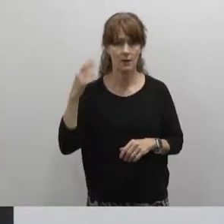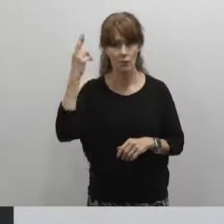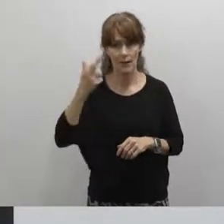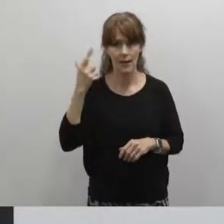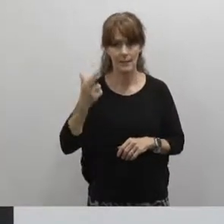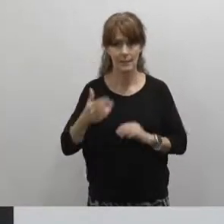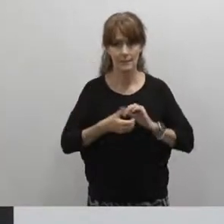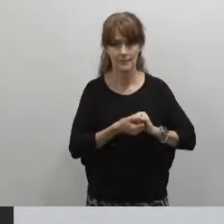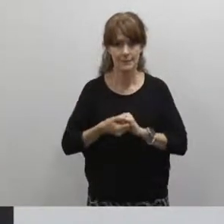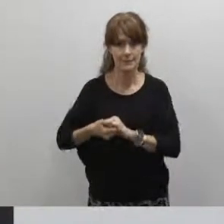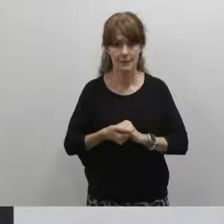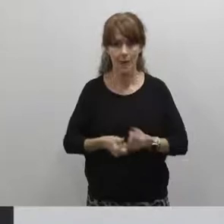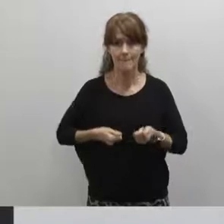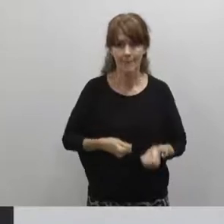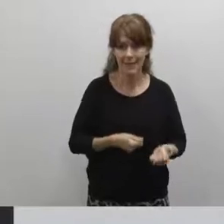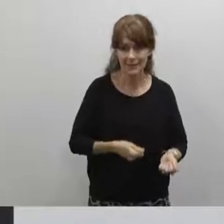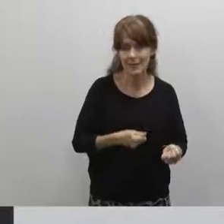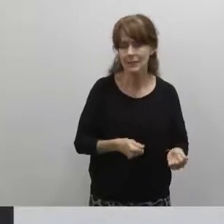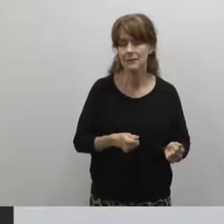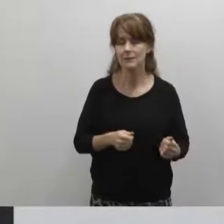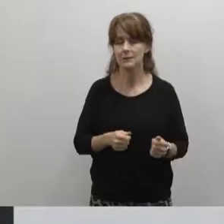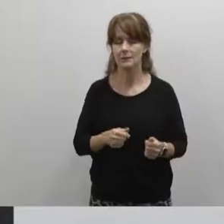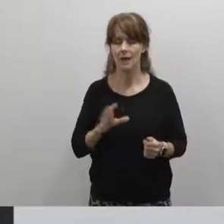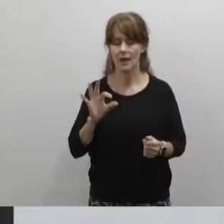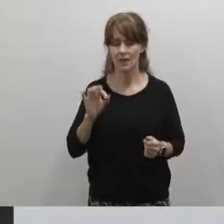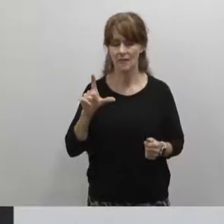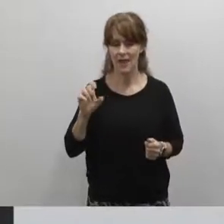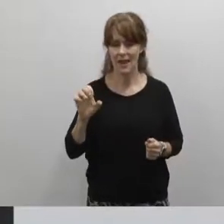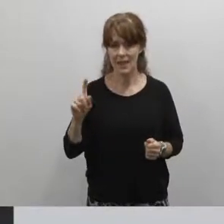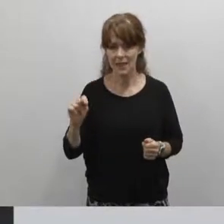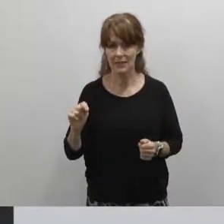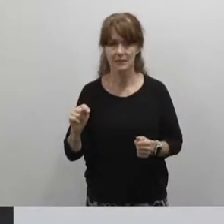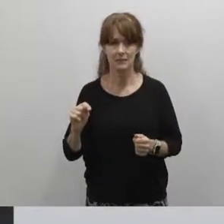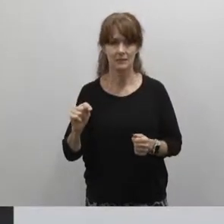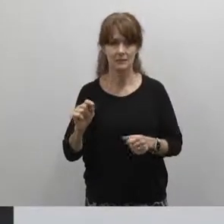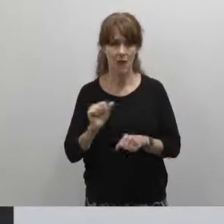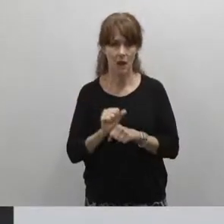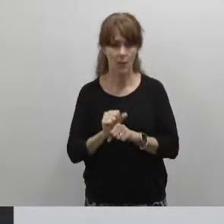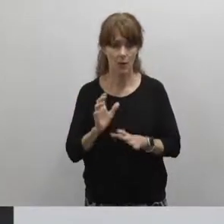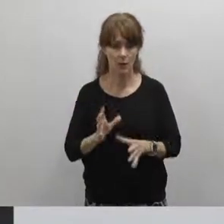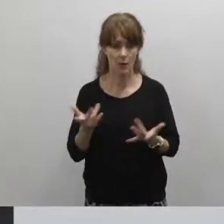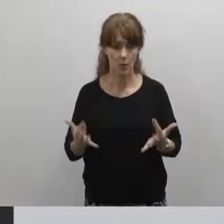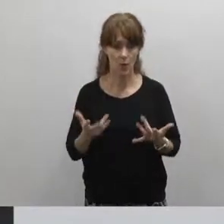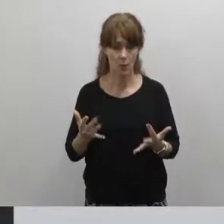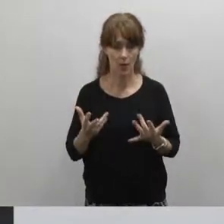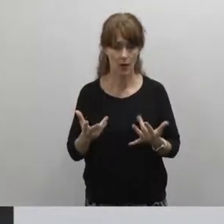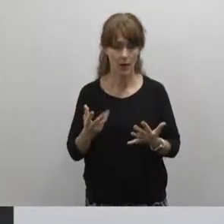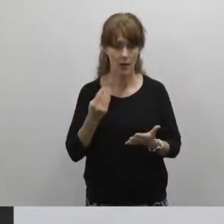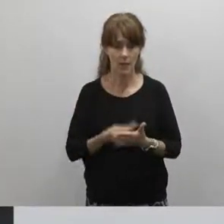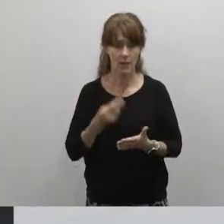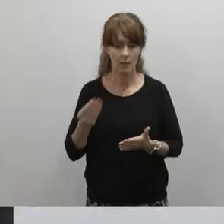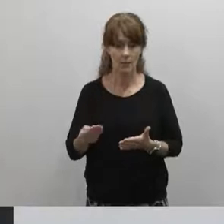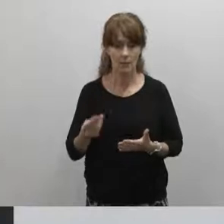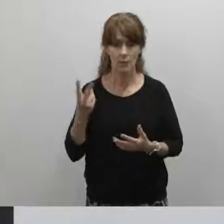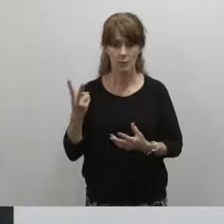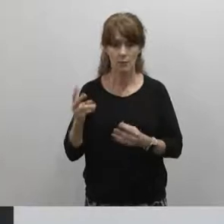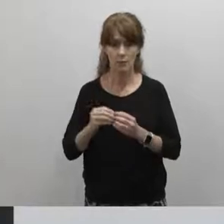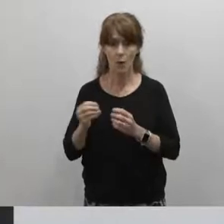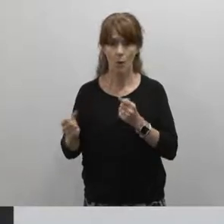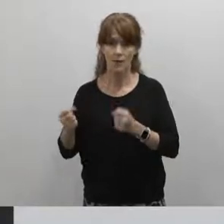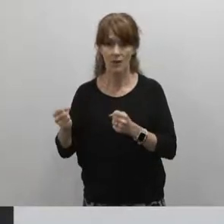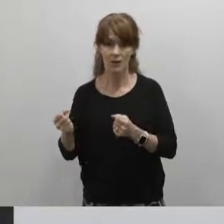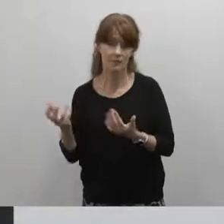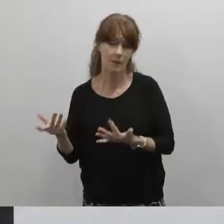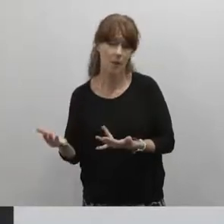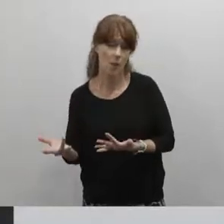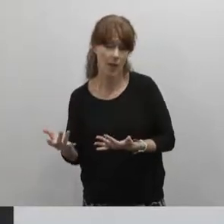lấy chấm qua rừng nâng tay dựng cụ thử dựng mạch dựng cụ tại xã ca chấm mũi thân ạ đất nôm đại miên